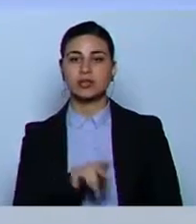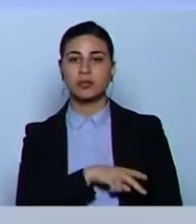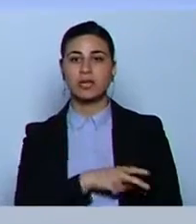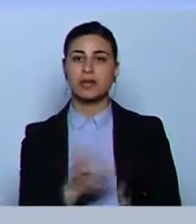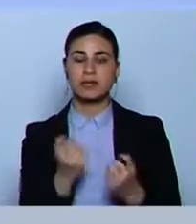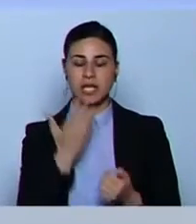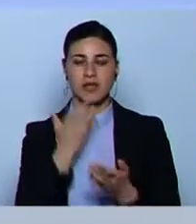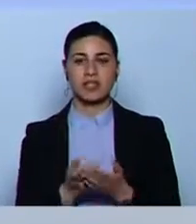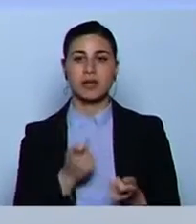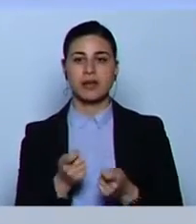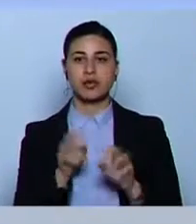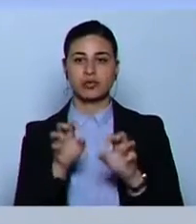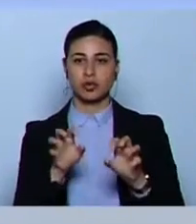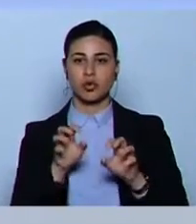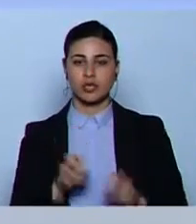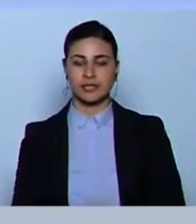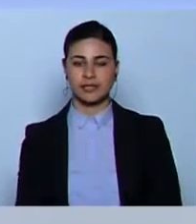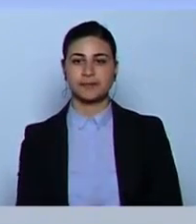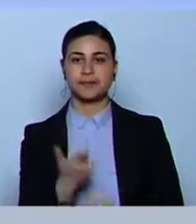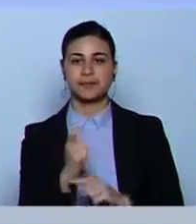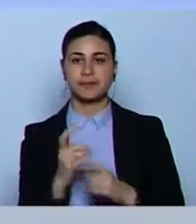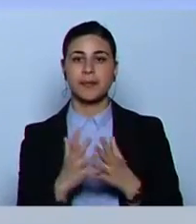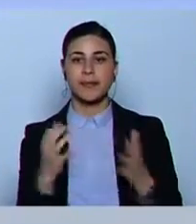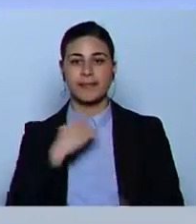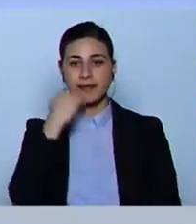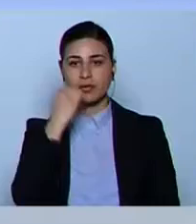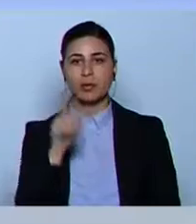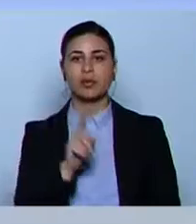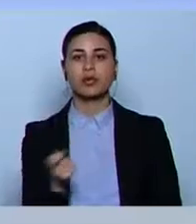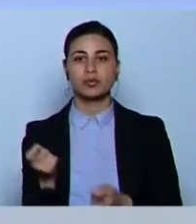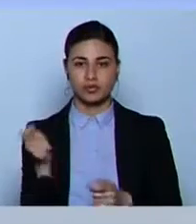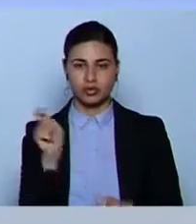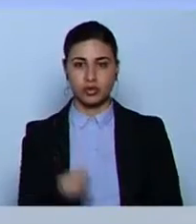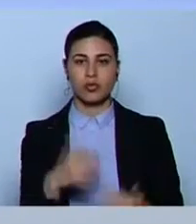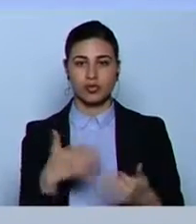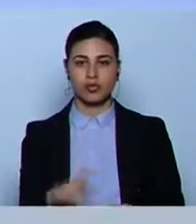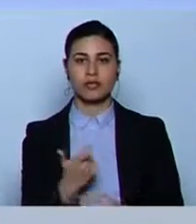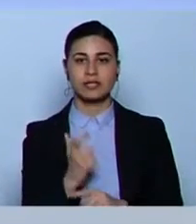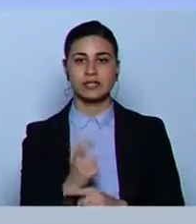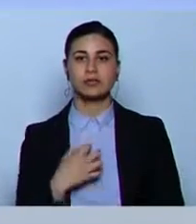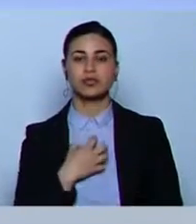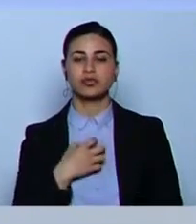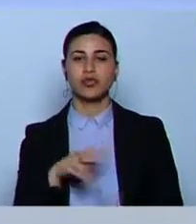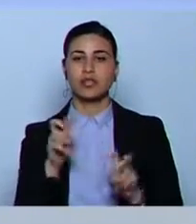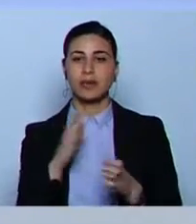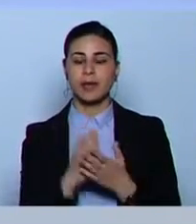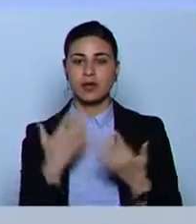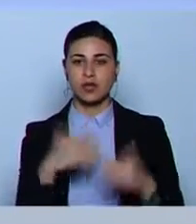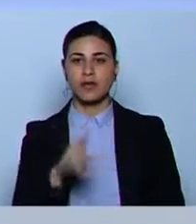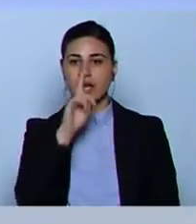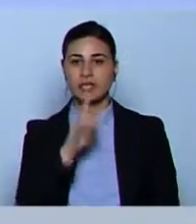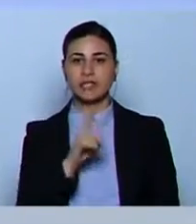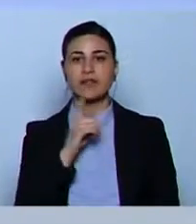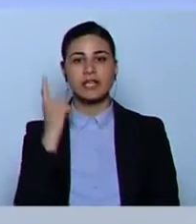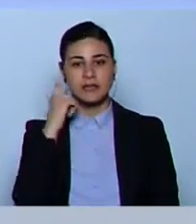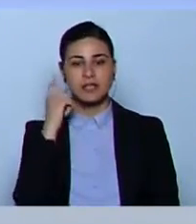მიიღო თვითმმართველობის კოდექსი. Ძალიან დიდი მადლობა იმისთვის, რომ ჩამობრძანდით, მობრძანდით და დღეს ჩვენ ძალიან მნიშვნელოვან თემაზე ვსაუბრობთ. Უკვე ერთი თვეა გვესმის, ერთ